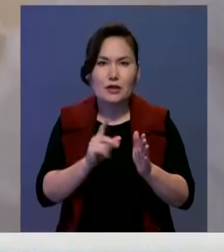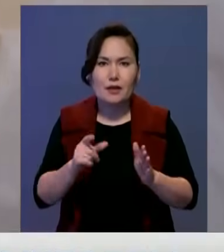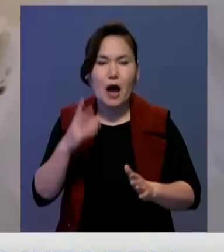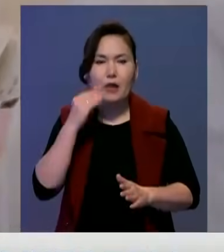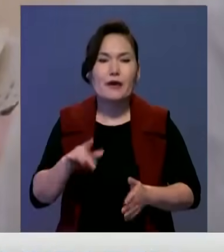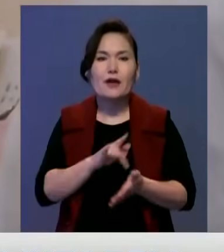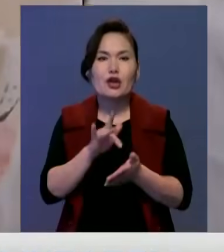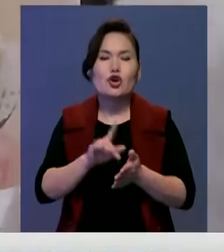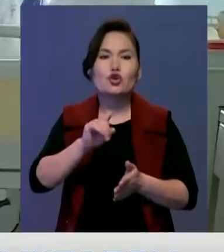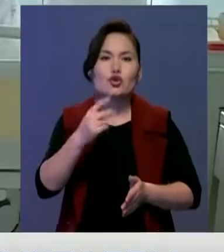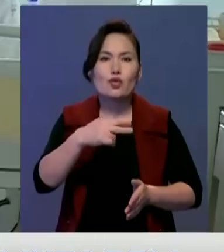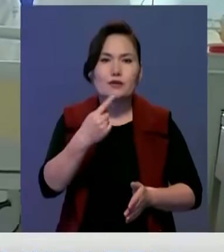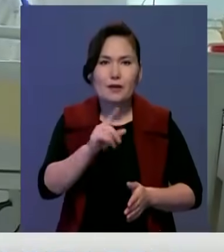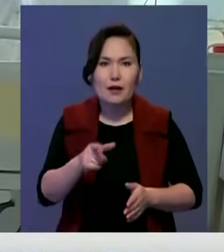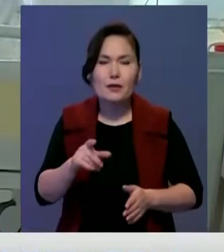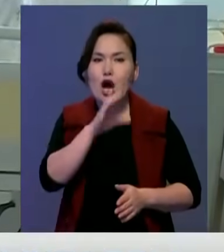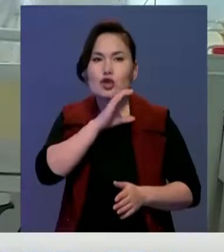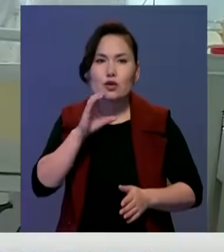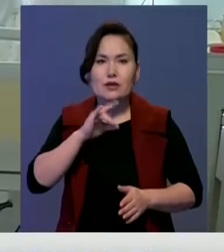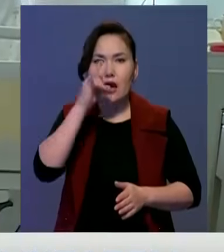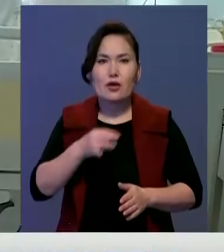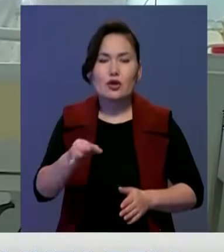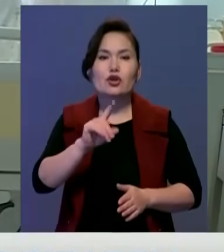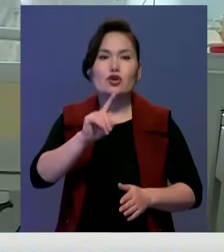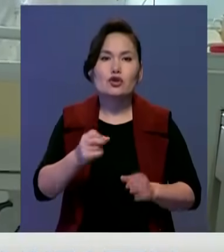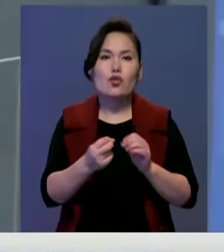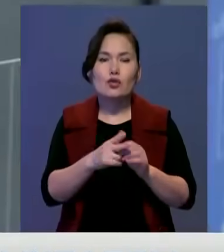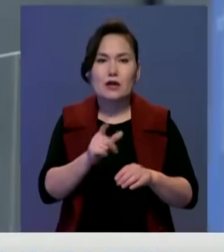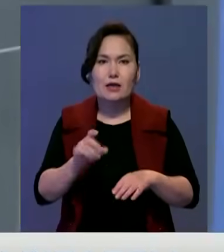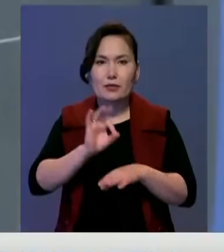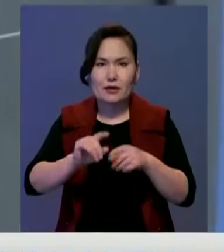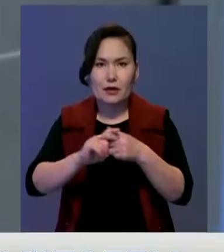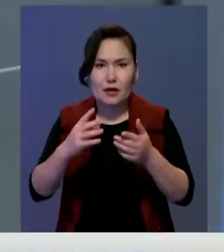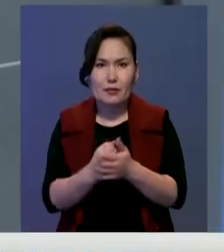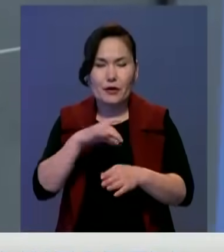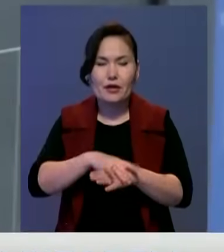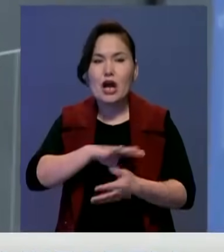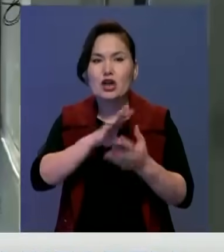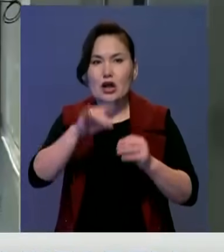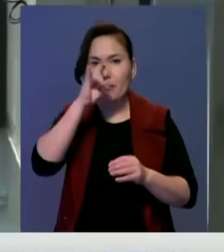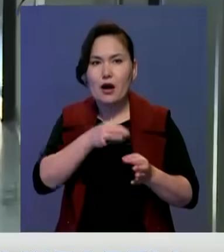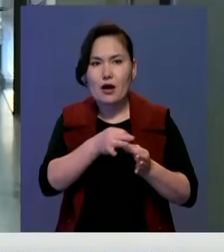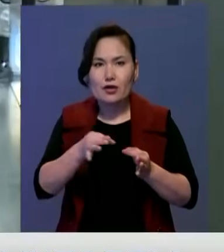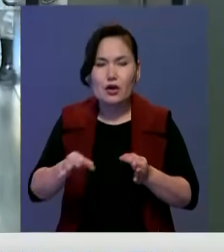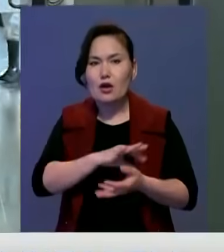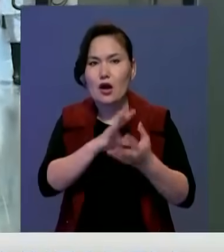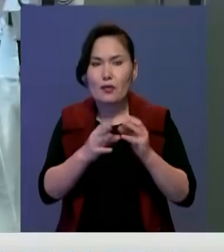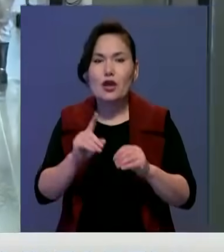қаласында 131, солтүстік Қазақстан аймағында 113 дерек тіркелді. Жалпы ел бойынша ауырғандар саны бүгінде